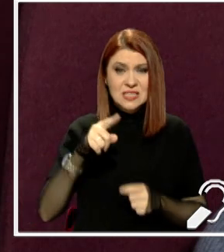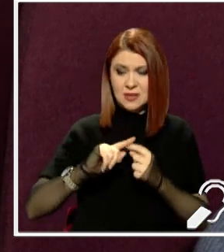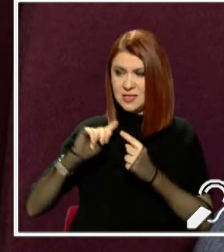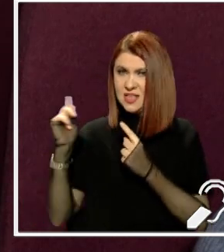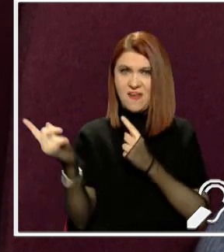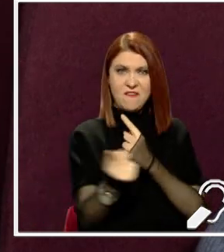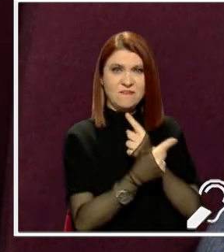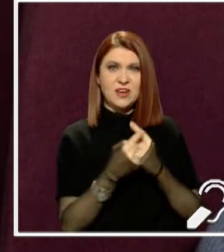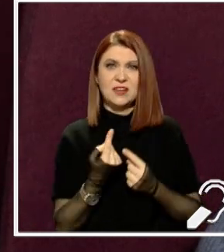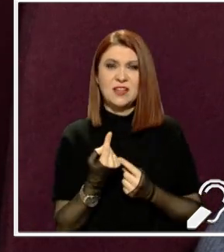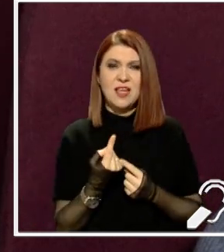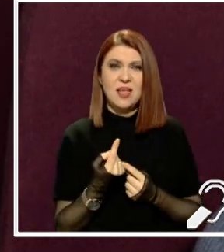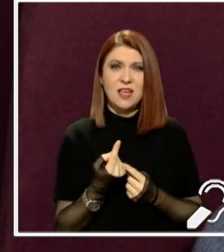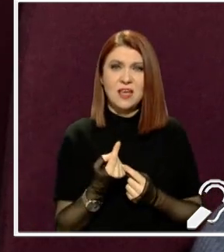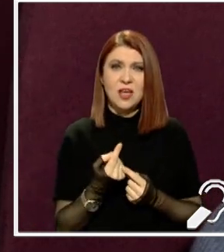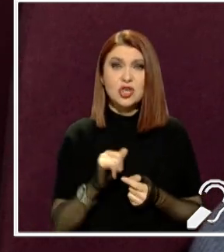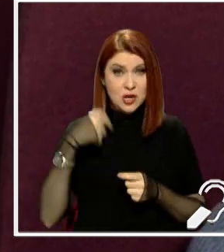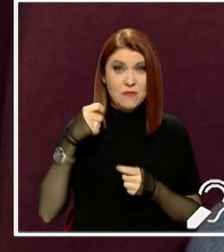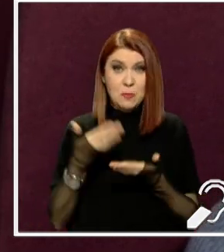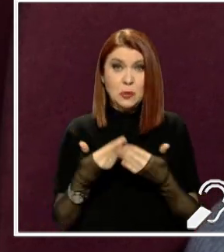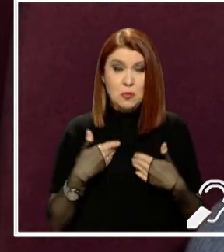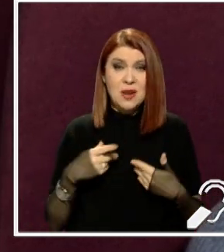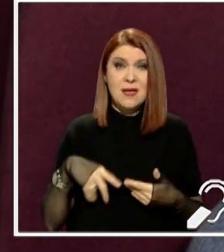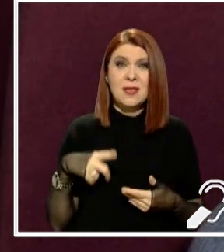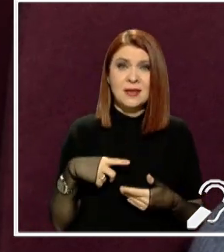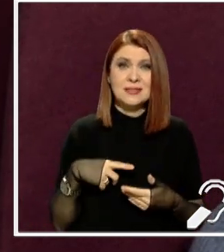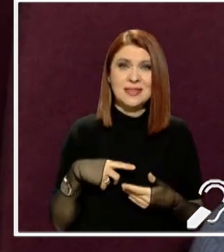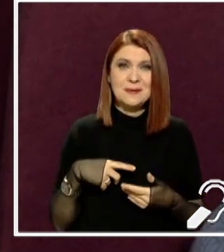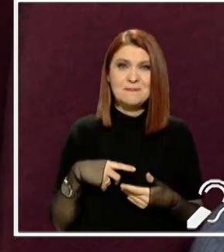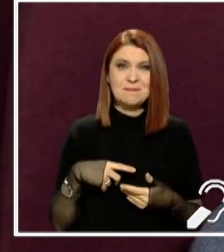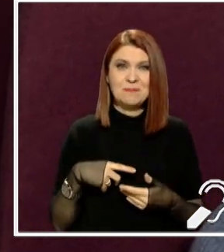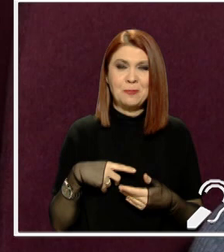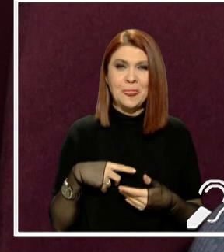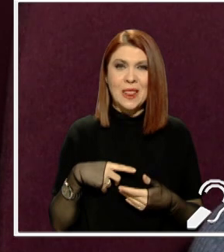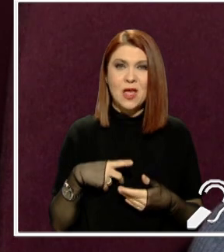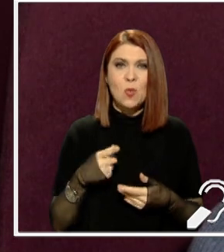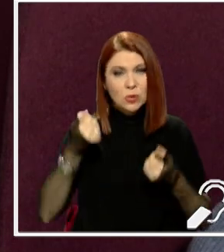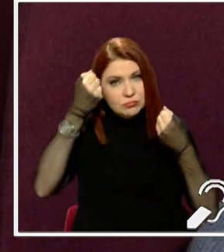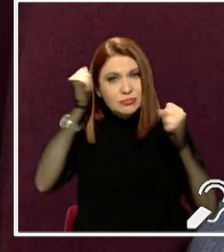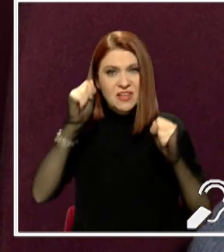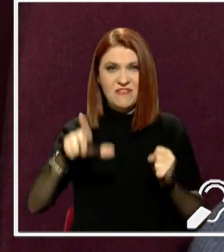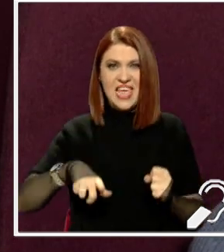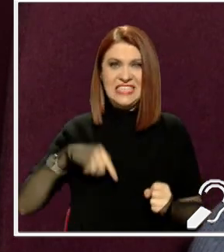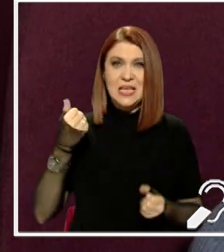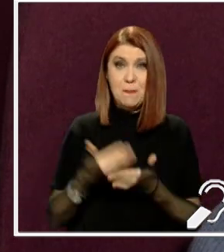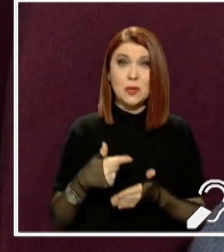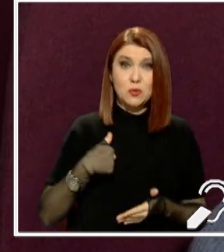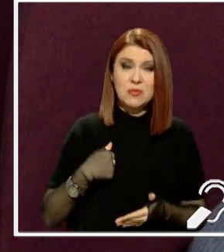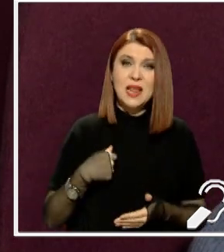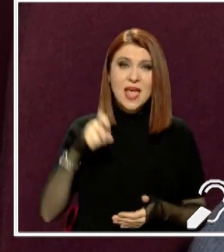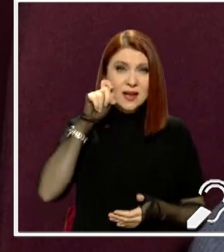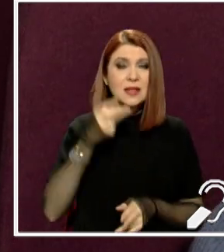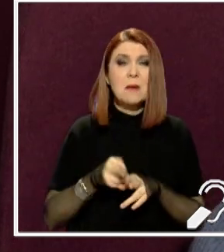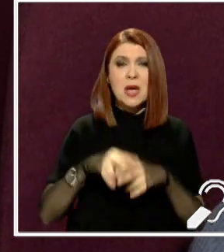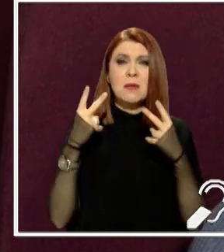jurul unui spectacol. Și de fapt filmul pentru mine este cumva un omagiu adus vieții. Pentru mine cred că e mult